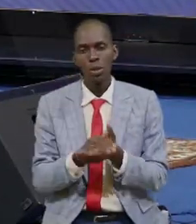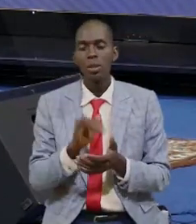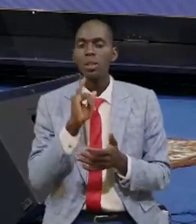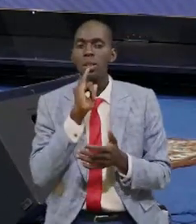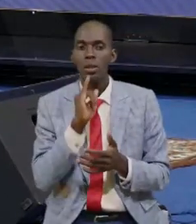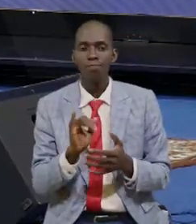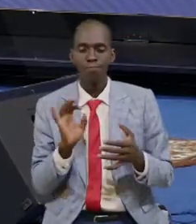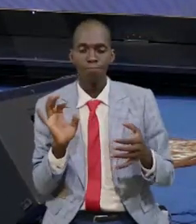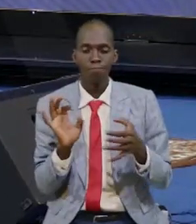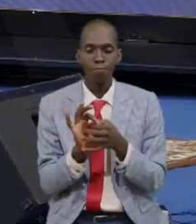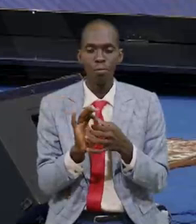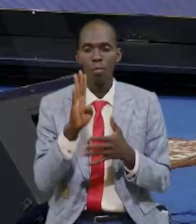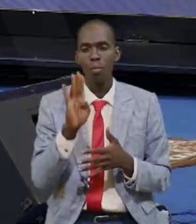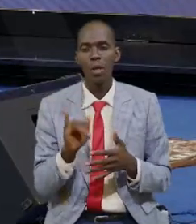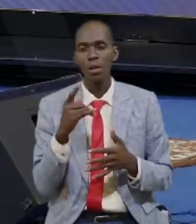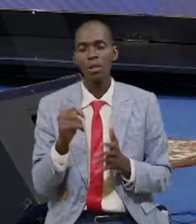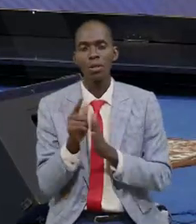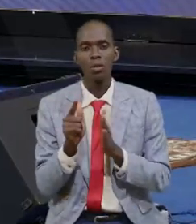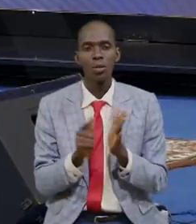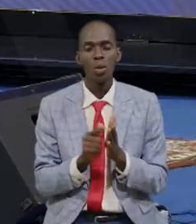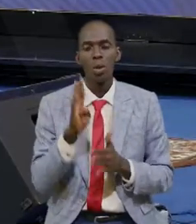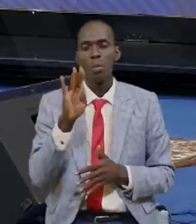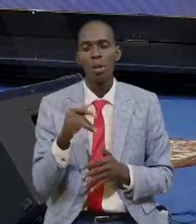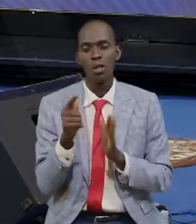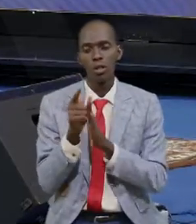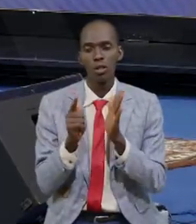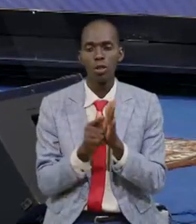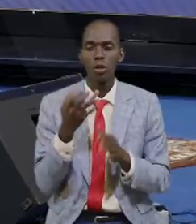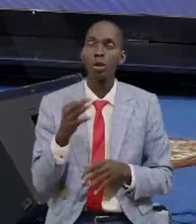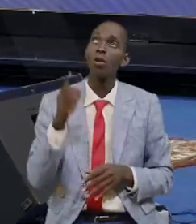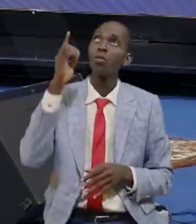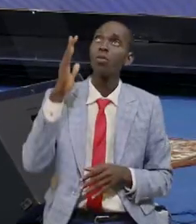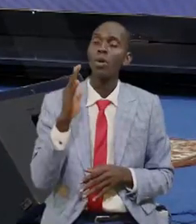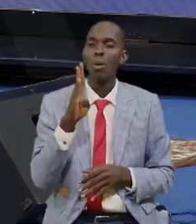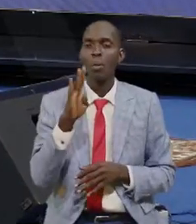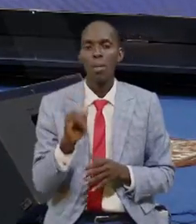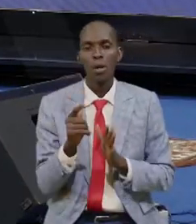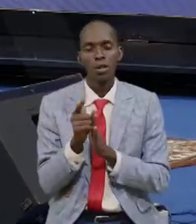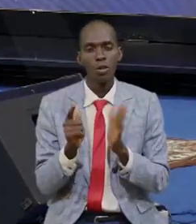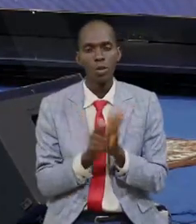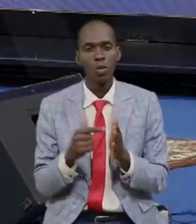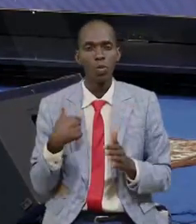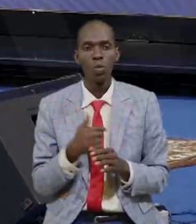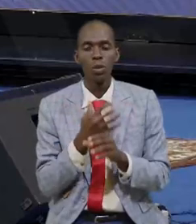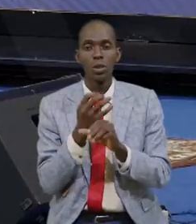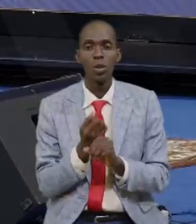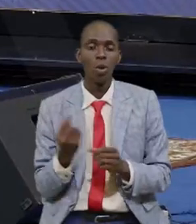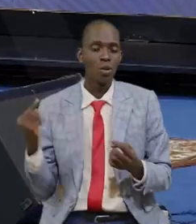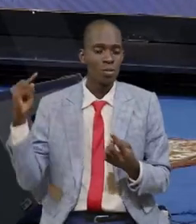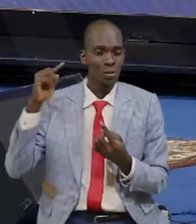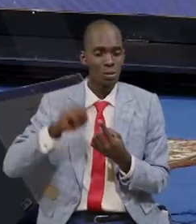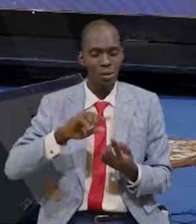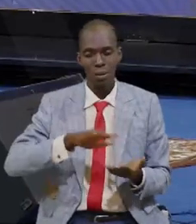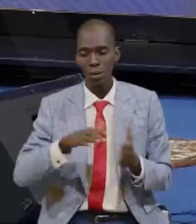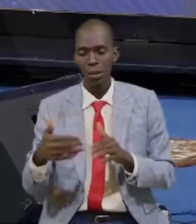une femme mariée est liée par la loi de Dieu, est liée par la loi que nous avons reçue jusqu'à